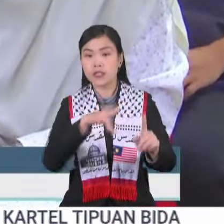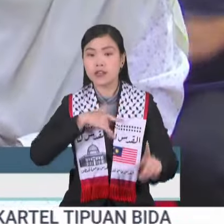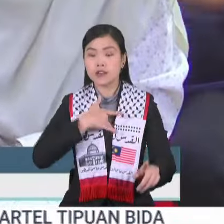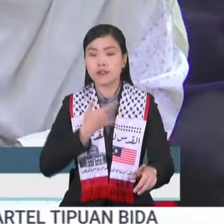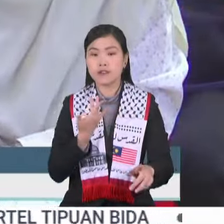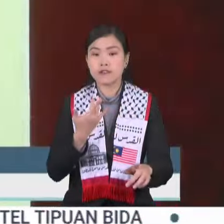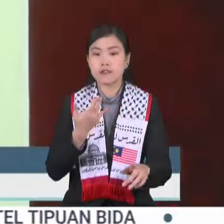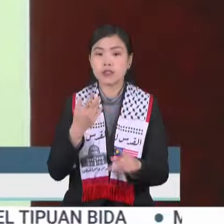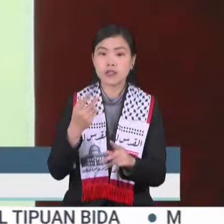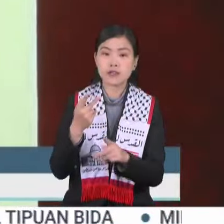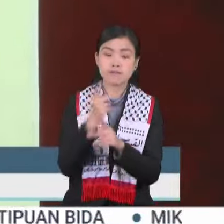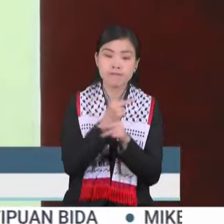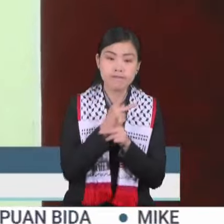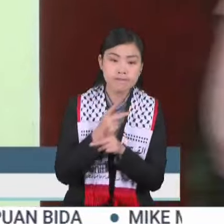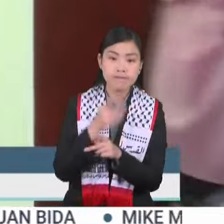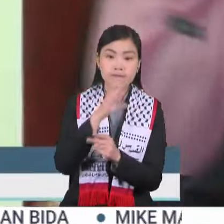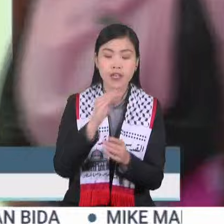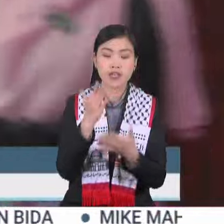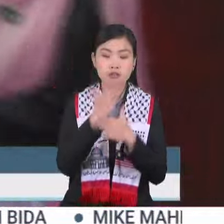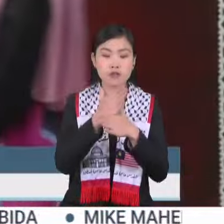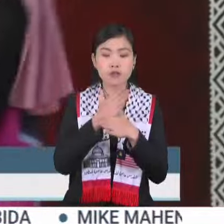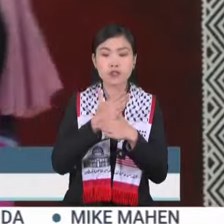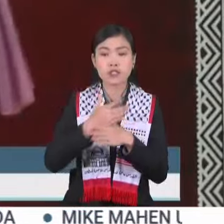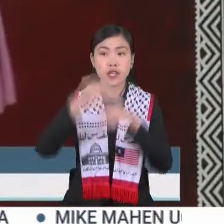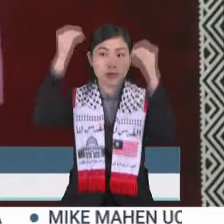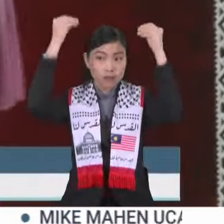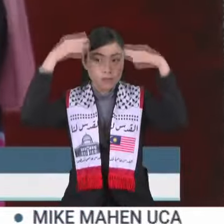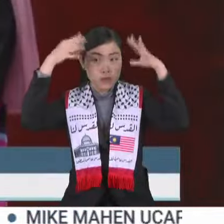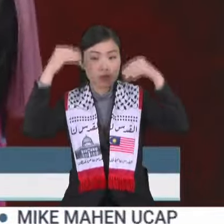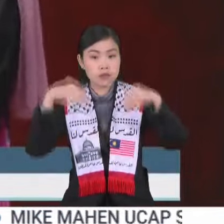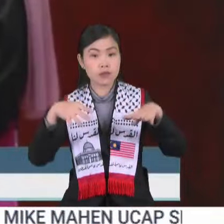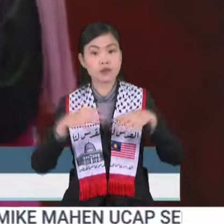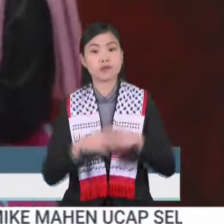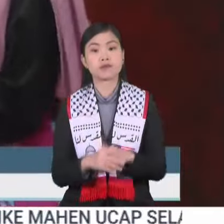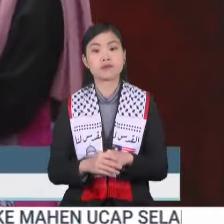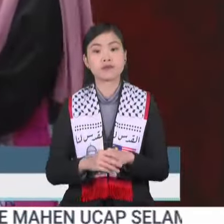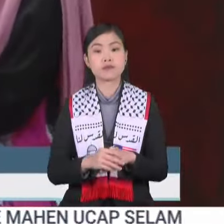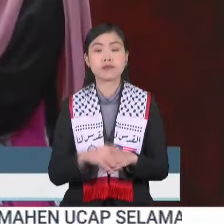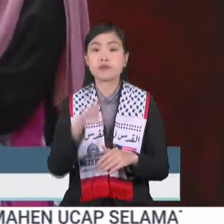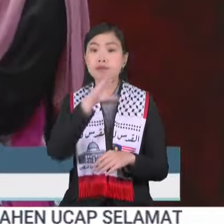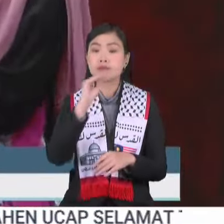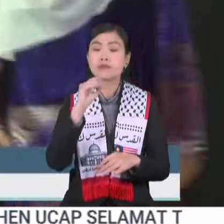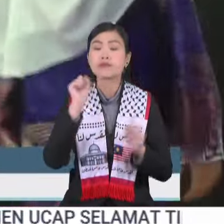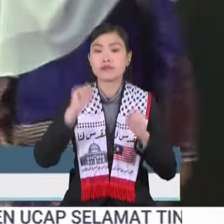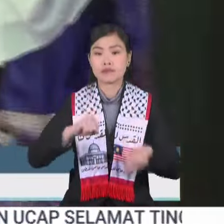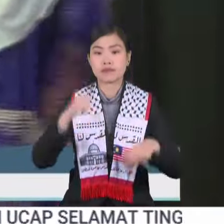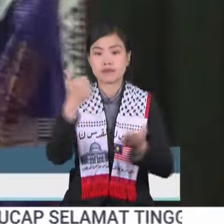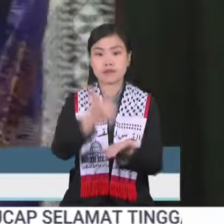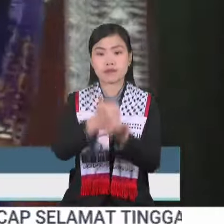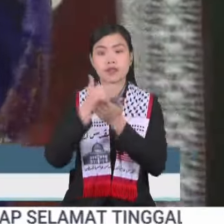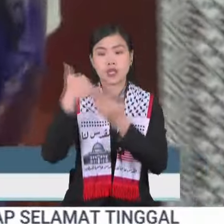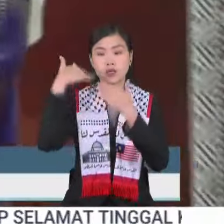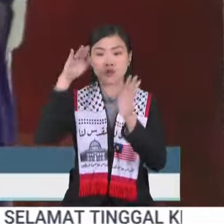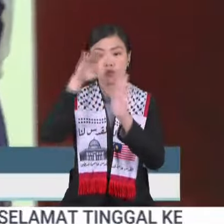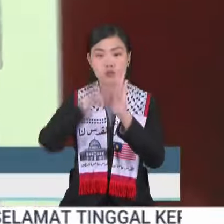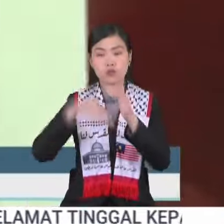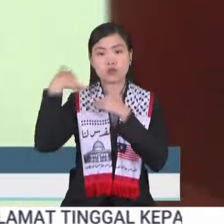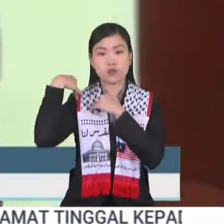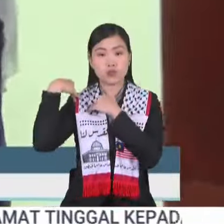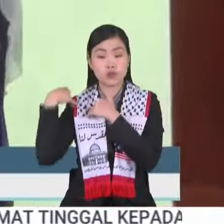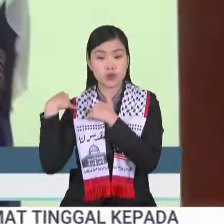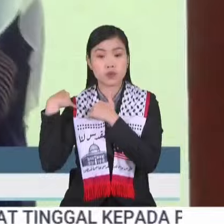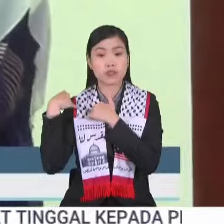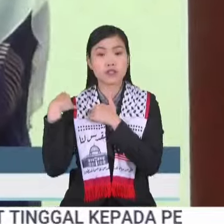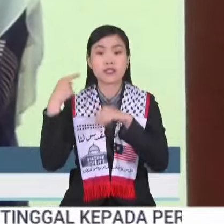berkongsi rezeki Sempena bulan Ramadan yang penuh barakah ia sekaligus membantu meringankan beban para penerima